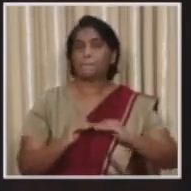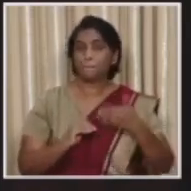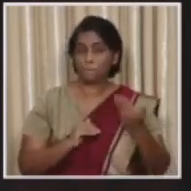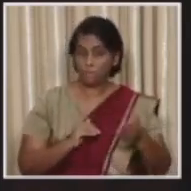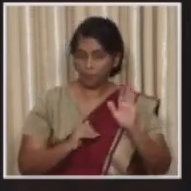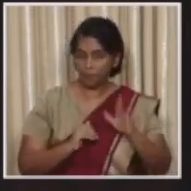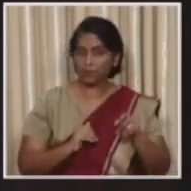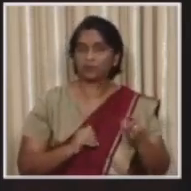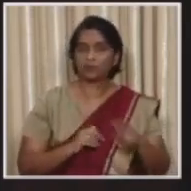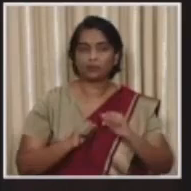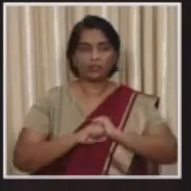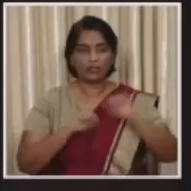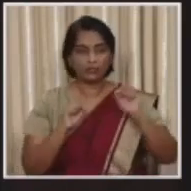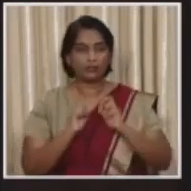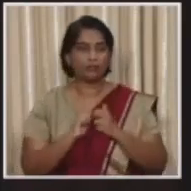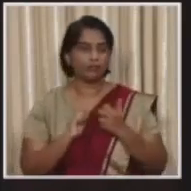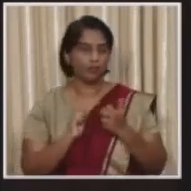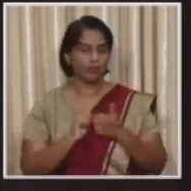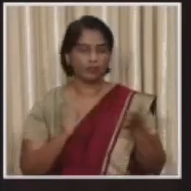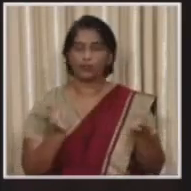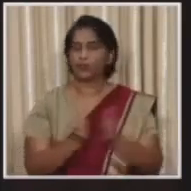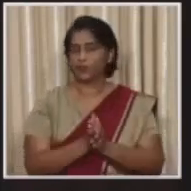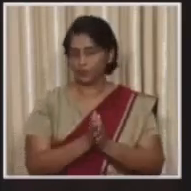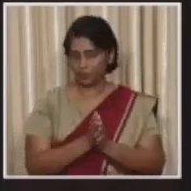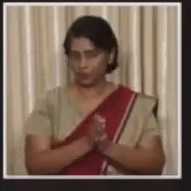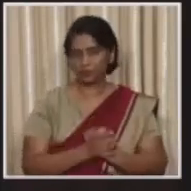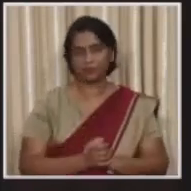ඇතිවෙච්චි අරගලකාරී තත්ත්වයක් තුල.